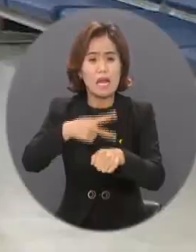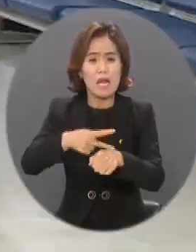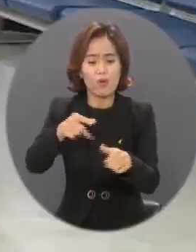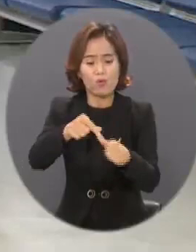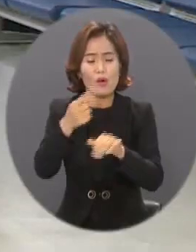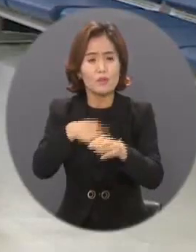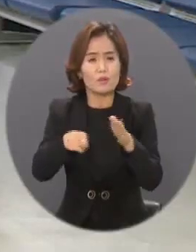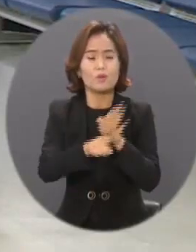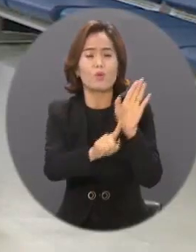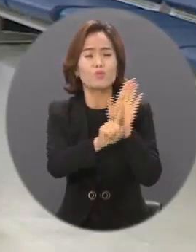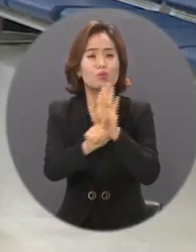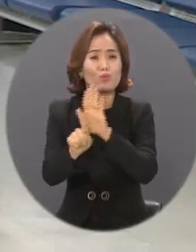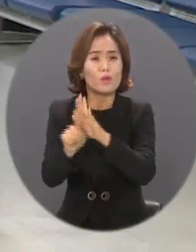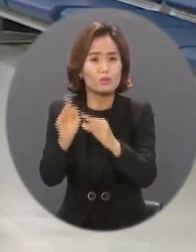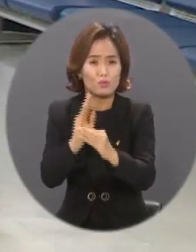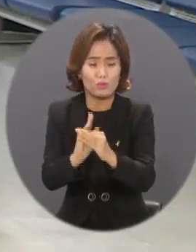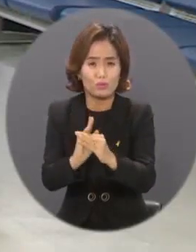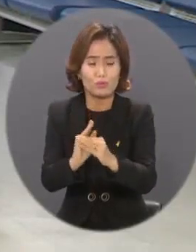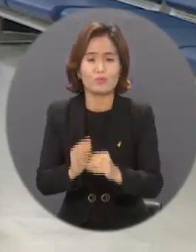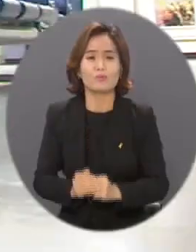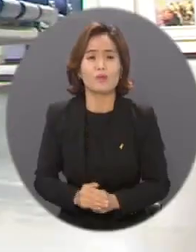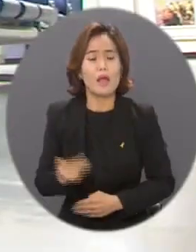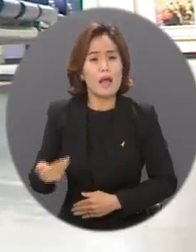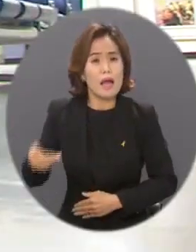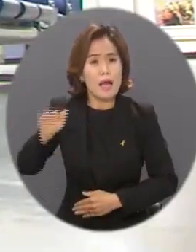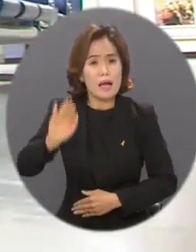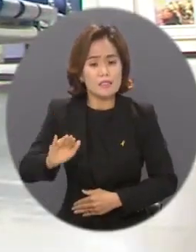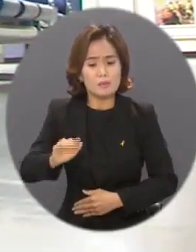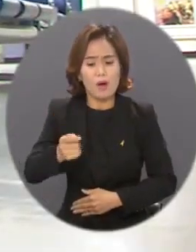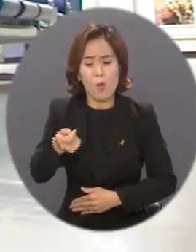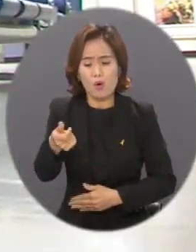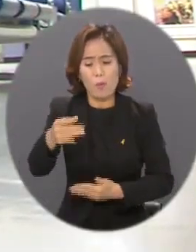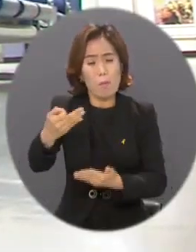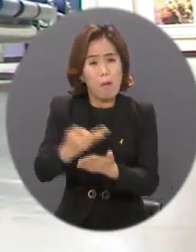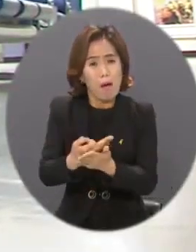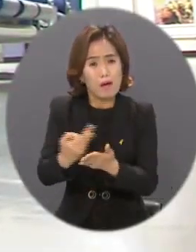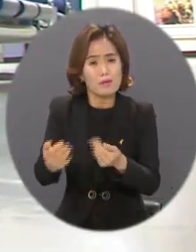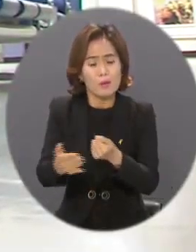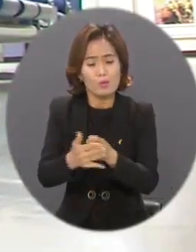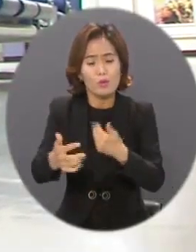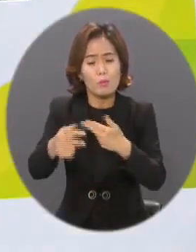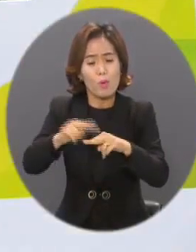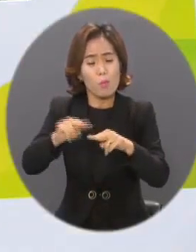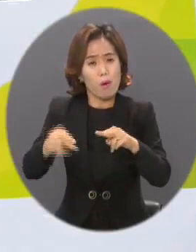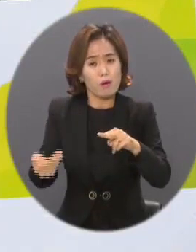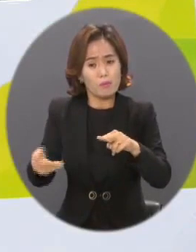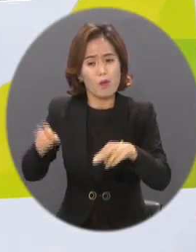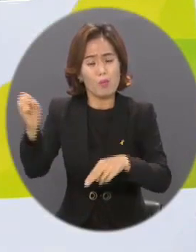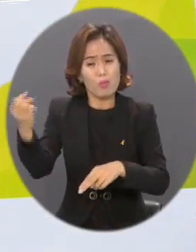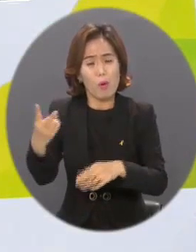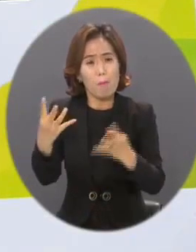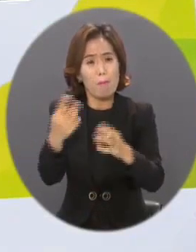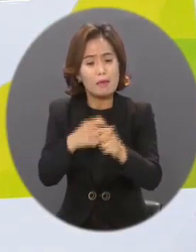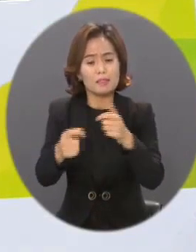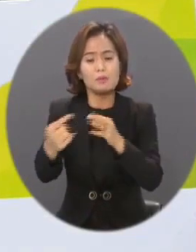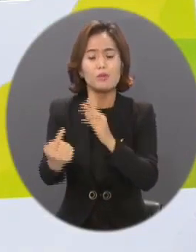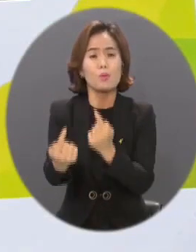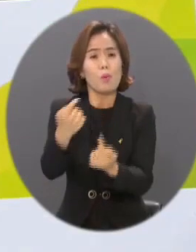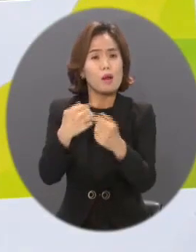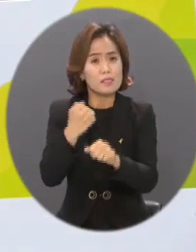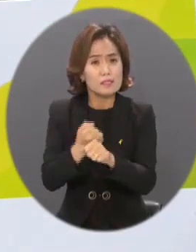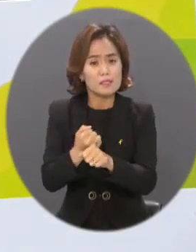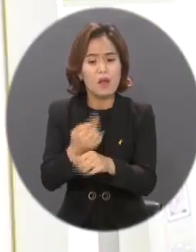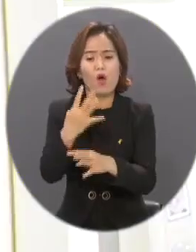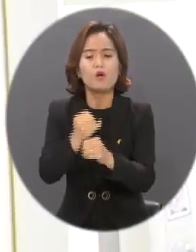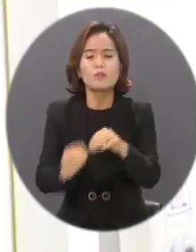위해 계속해서 채용 공고를 내고 있습니다. 하지만 초호 때문에 의사들이 떠난 병원에 얼마나 많은 의료진들이 지원할지,